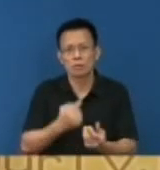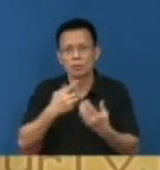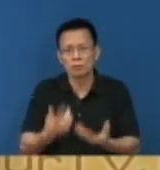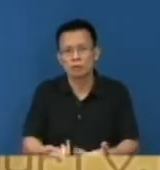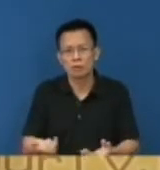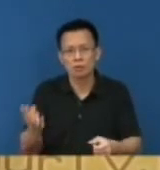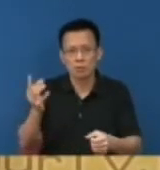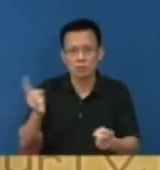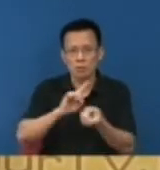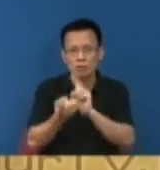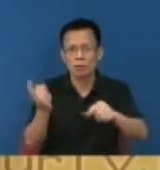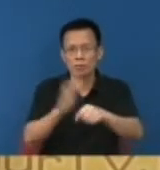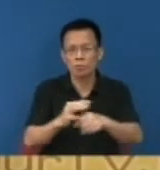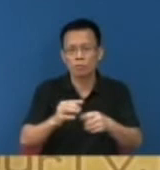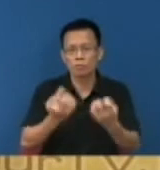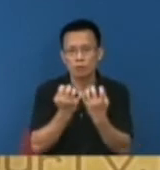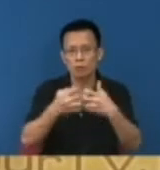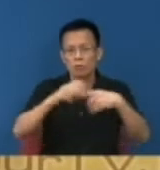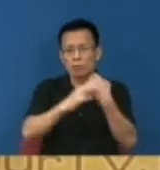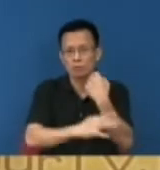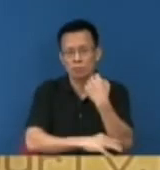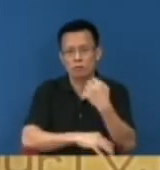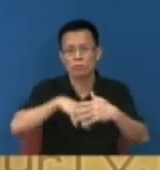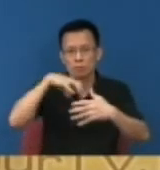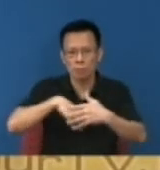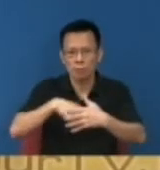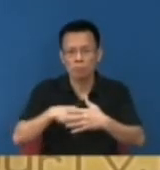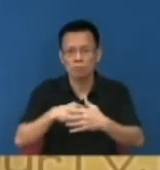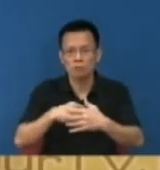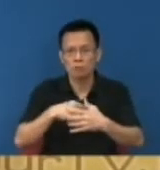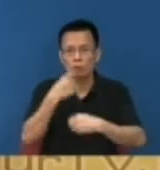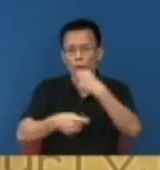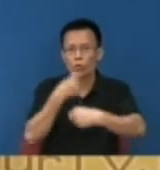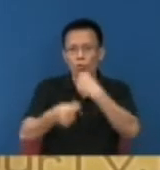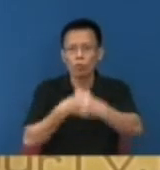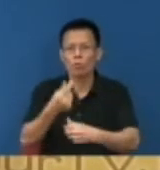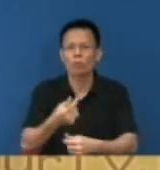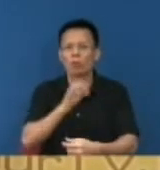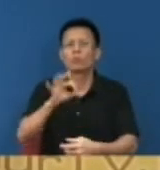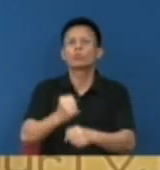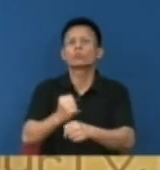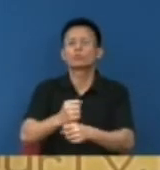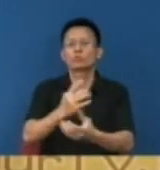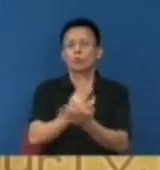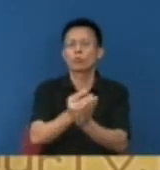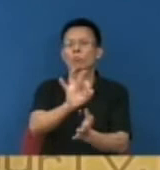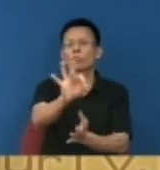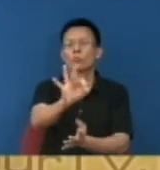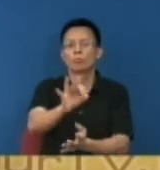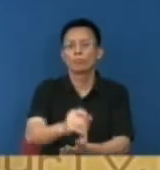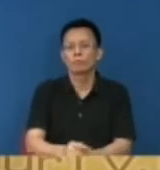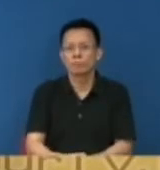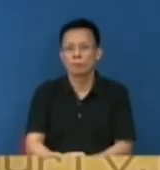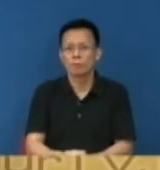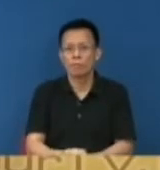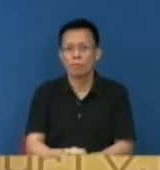補機制上面只有口水沒有行動，在這個強闖